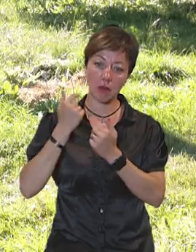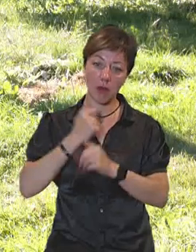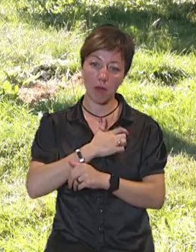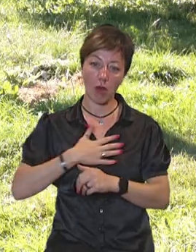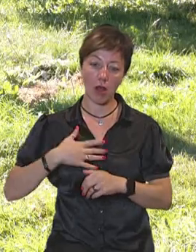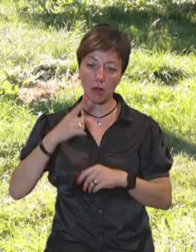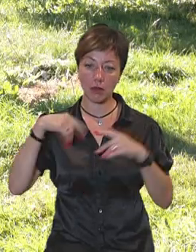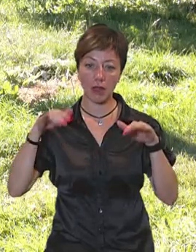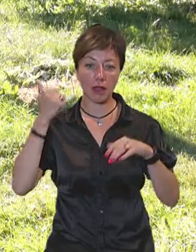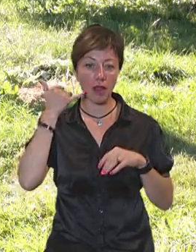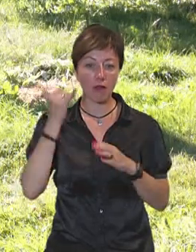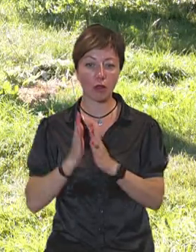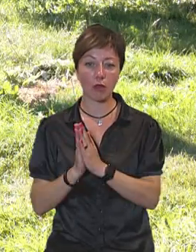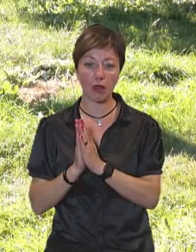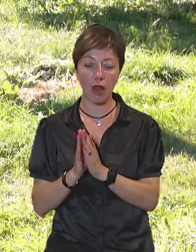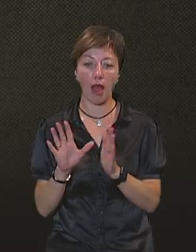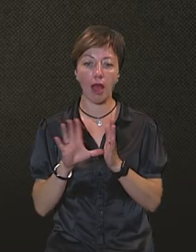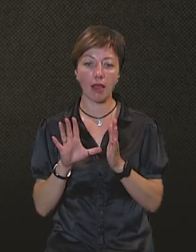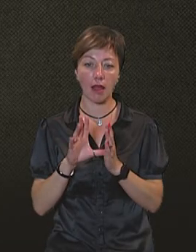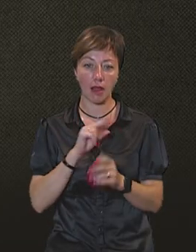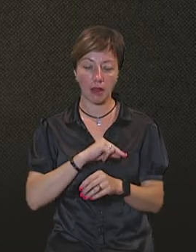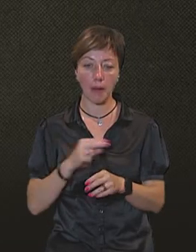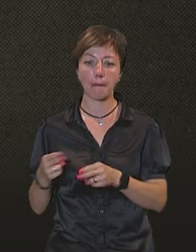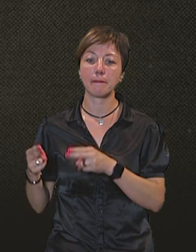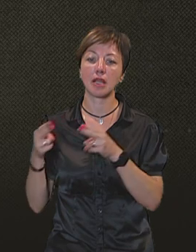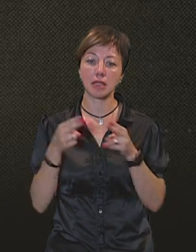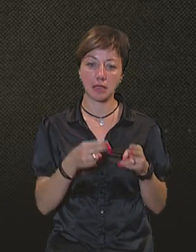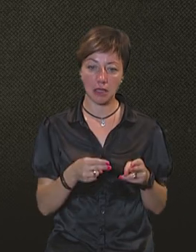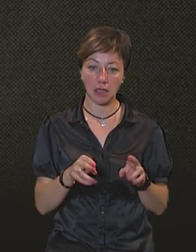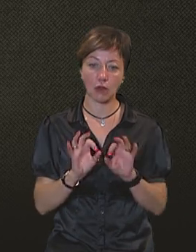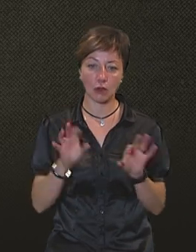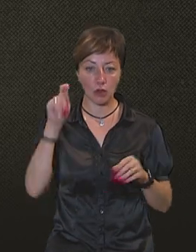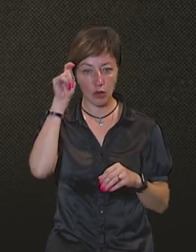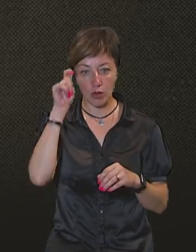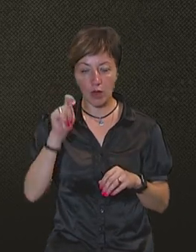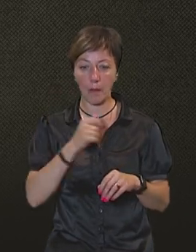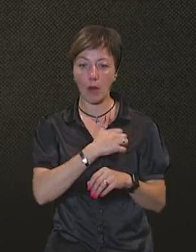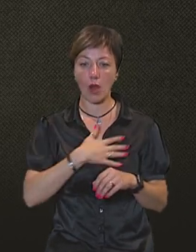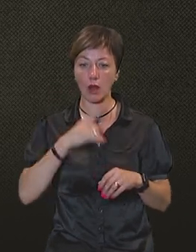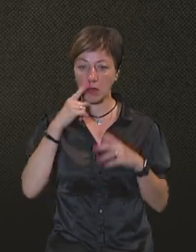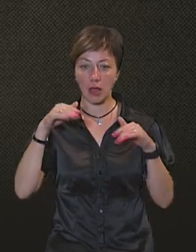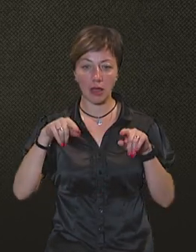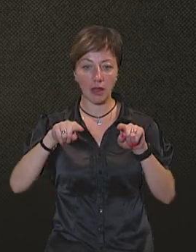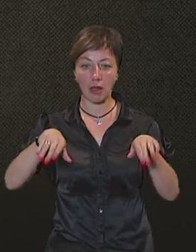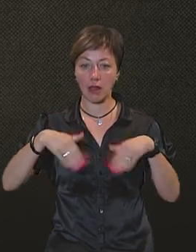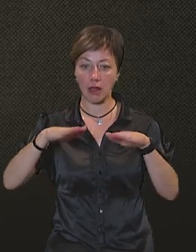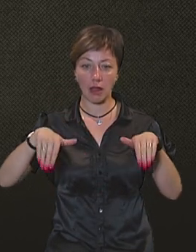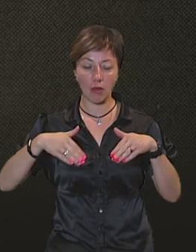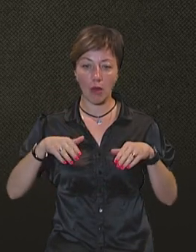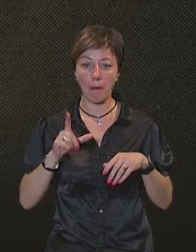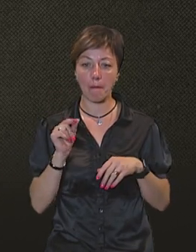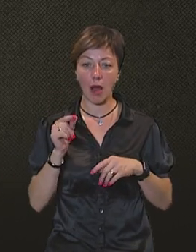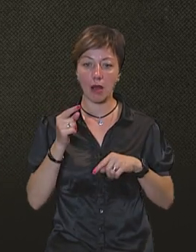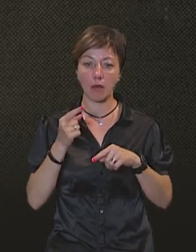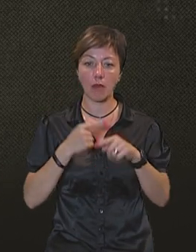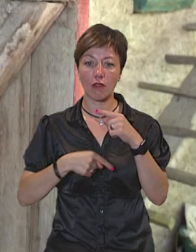птахів, телефоном ми попросили енергетиків. Вони приїздили, розповів Микола Сопронюк, поранених птахів там не виявили. Пара